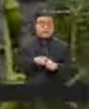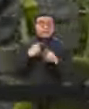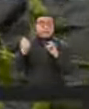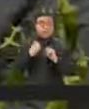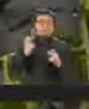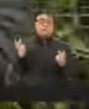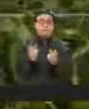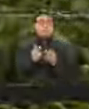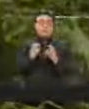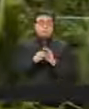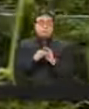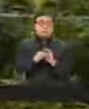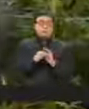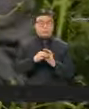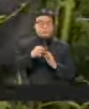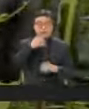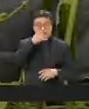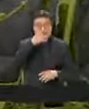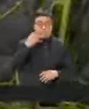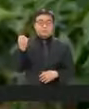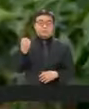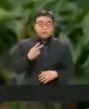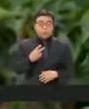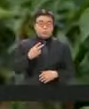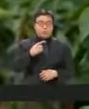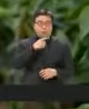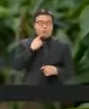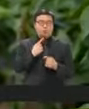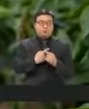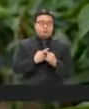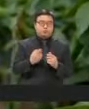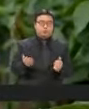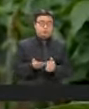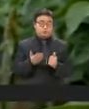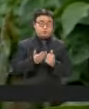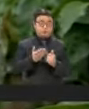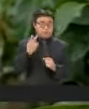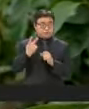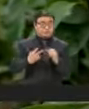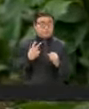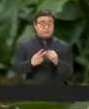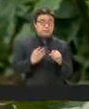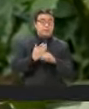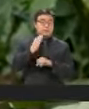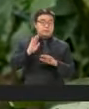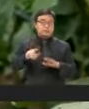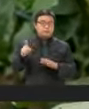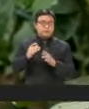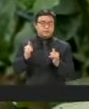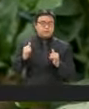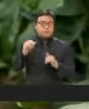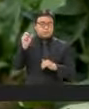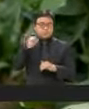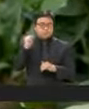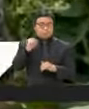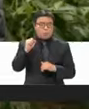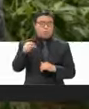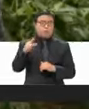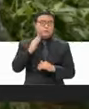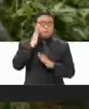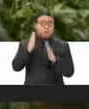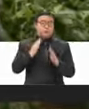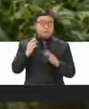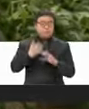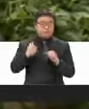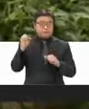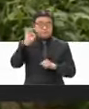벼농사와 고추농사 등을 지으며 두 해를 보낸 결과 이제는 그의 농산물만 찾는 이들이 따로 생길 정도입니다. 특히